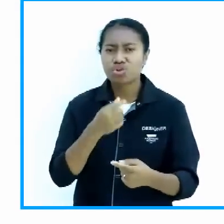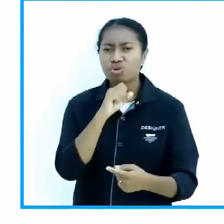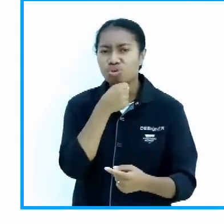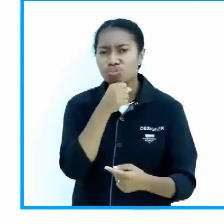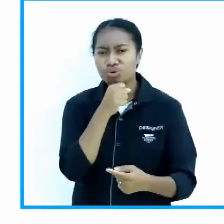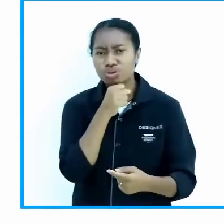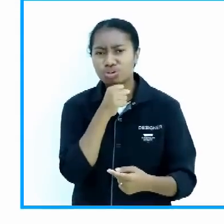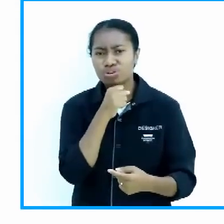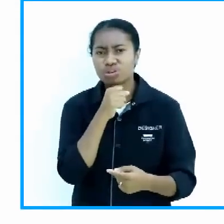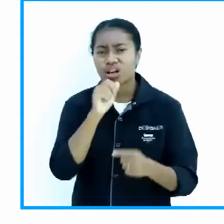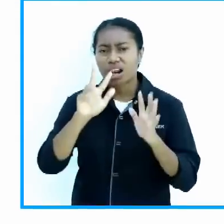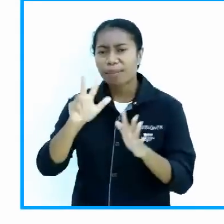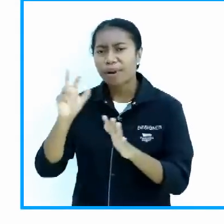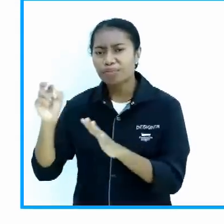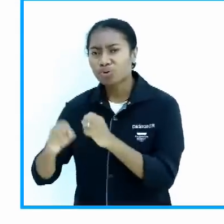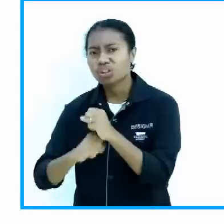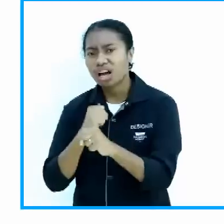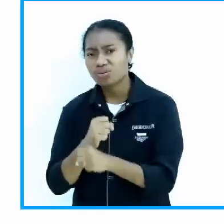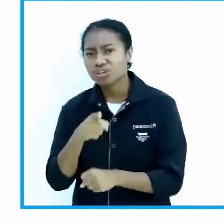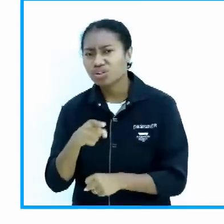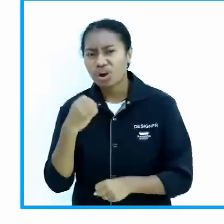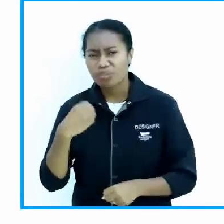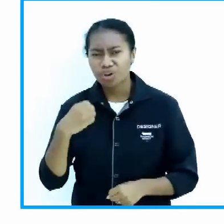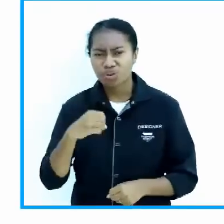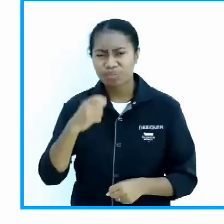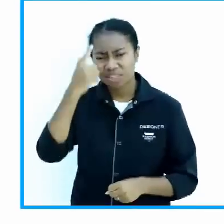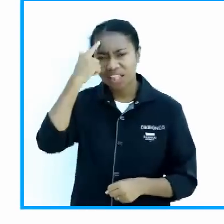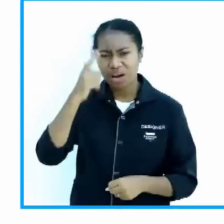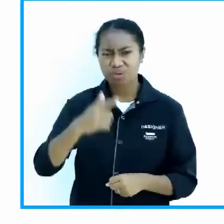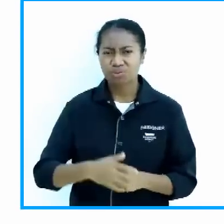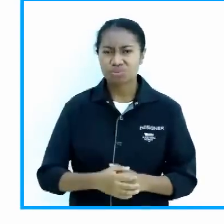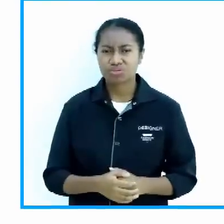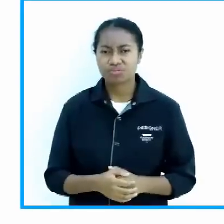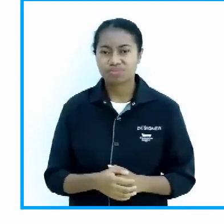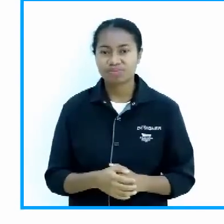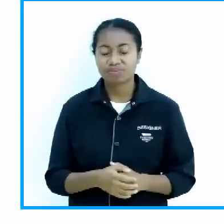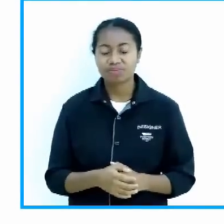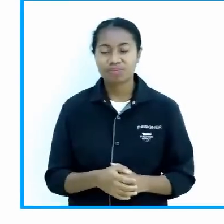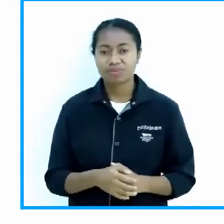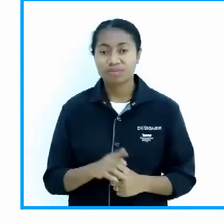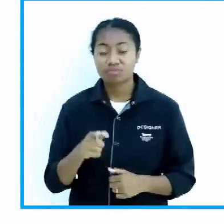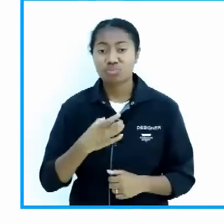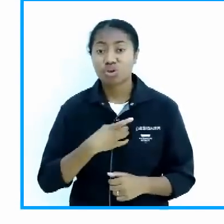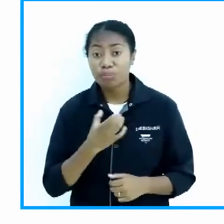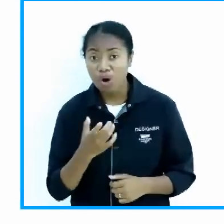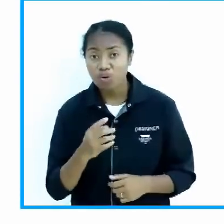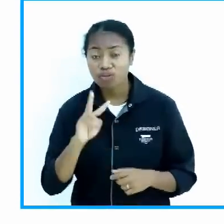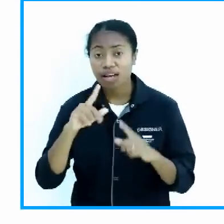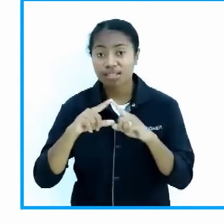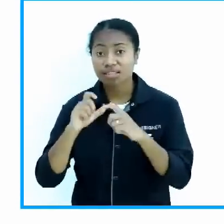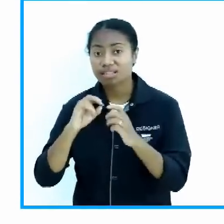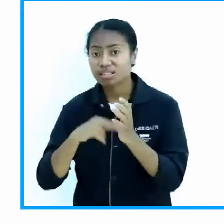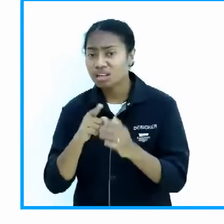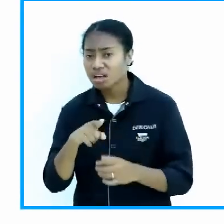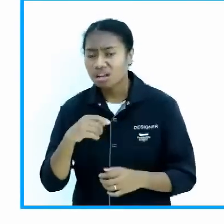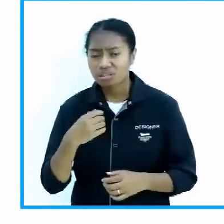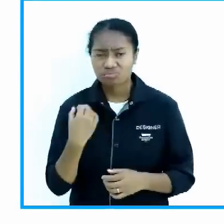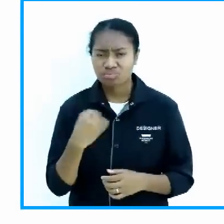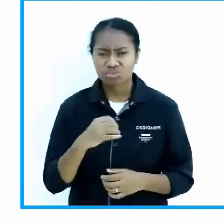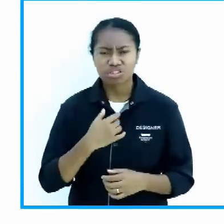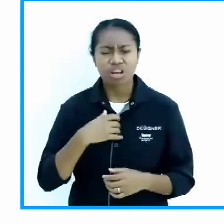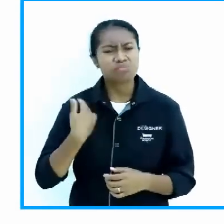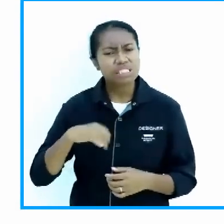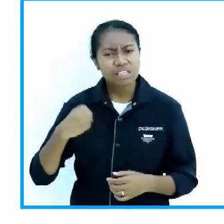mau. Belum bisa ya, bukan tidak bisa, karena masih diuji klinis di Brasil. Kemudian anak kecil, anak 2 tahun kan tidak mungkin